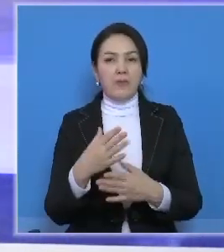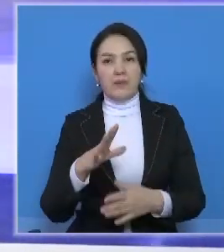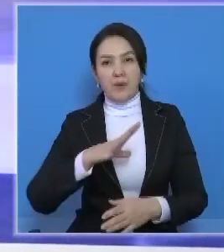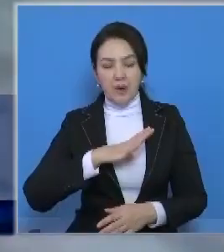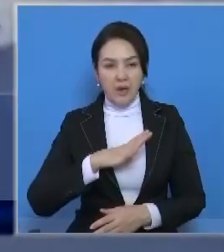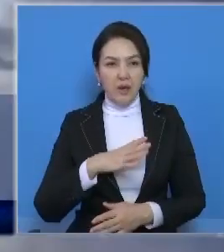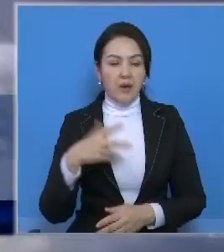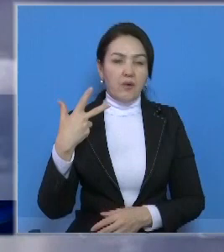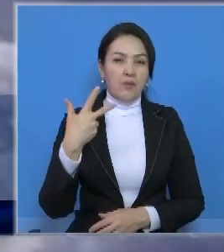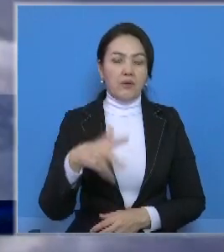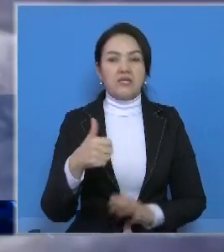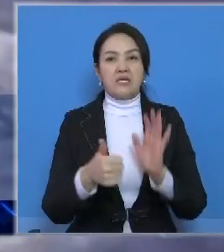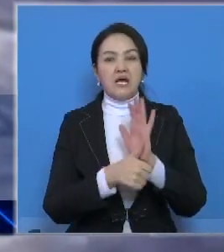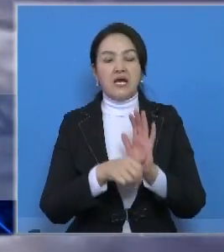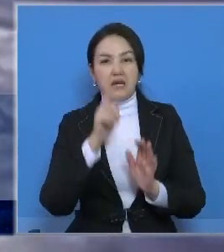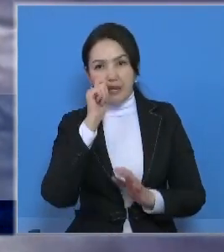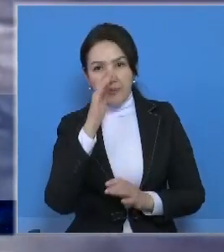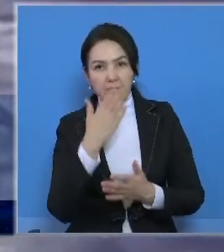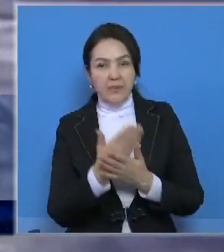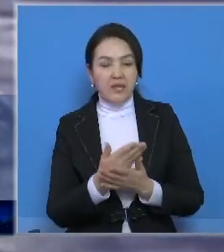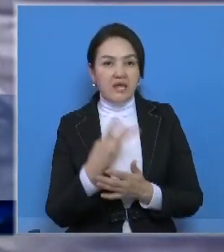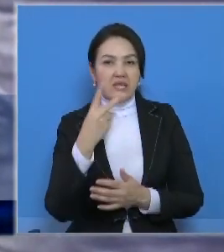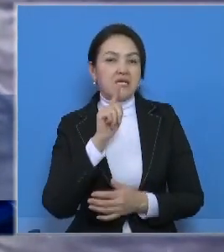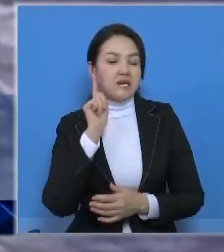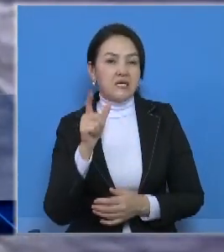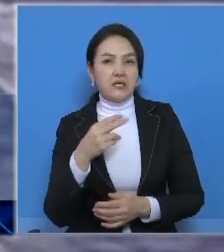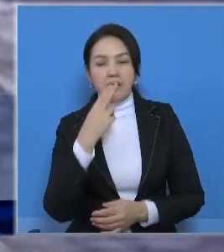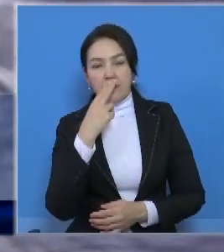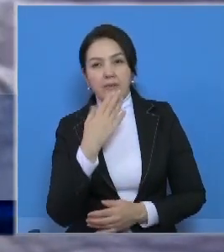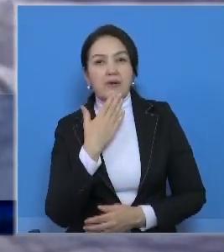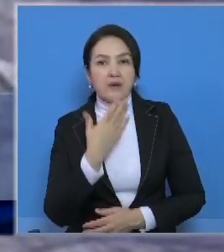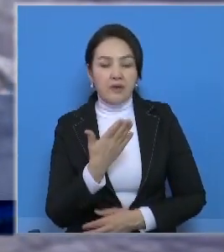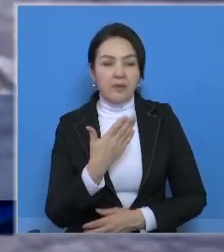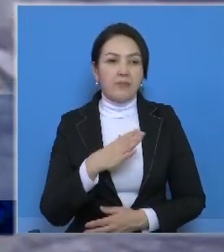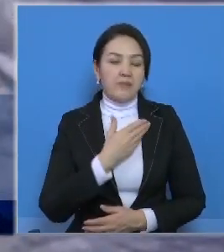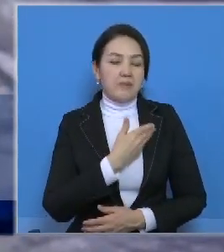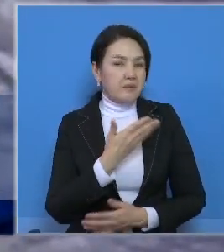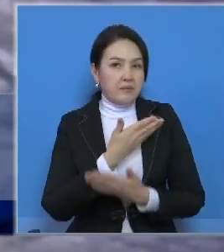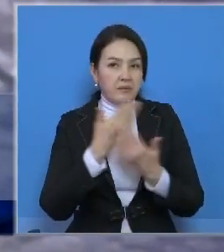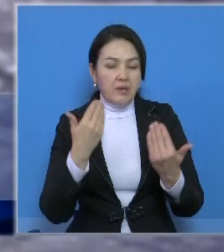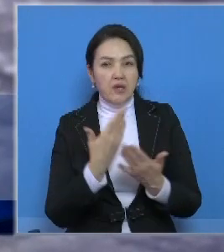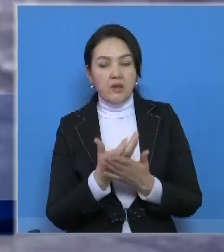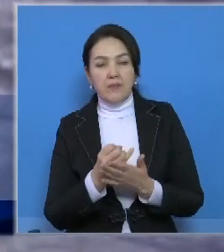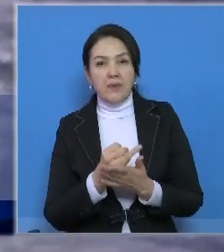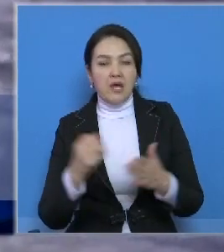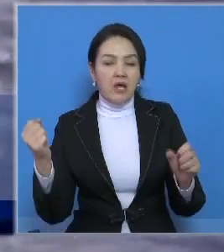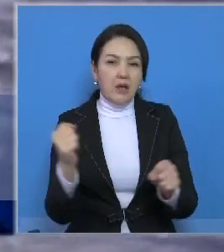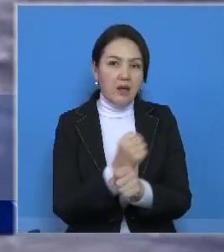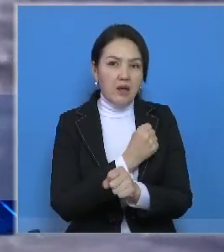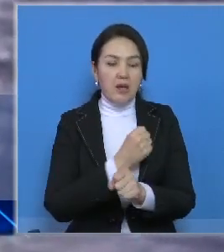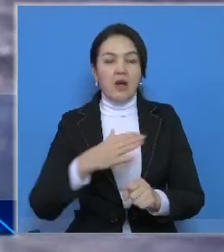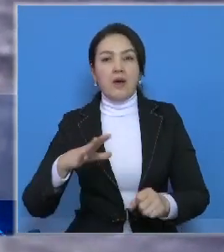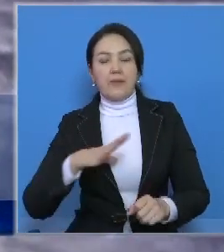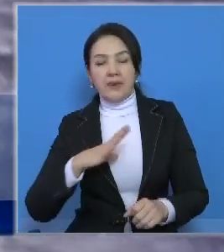болған. 36 жастағы ер адамнан екі жас жігіт темекі сұраған. Бас тартқаны үшін олар тәжірибелерін үшін бірден